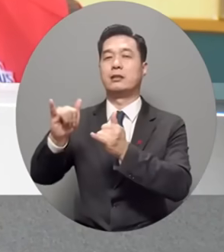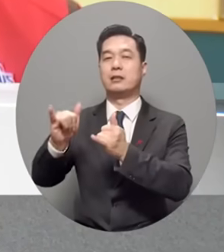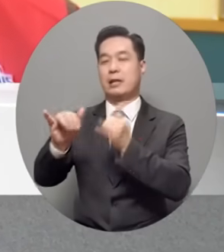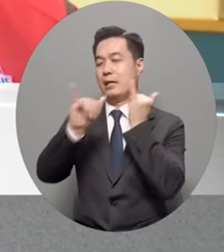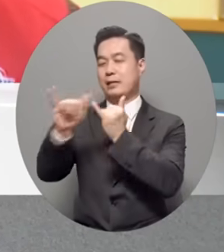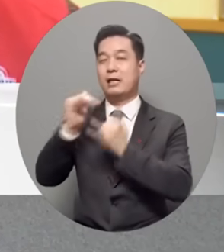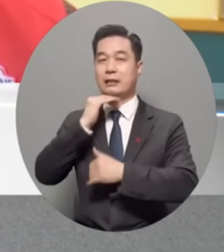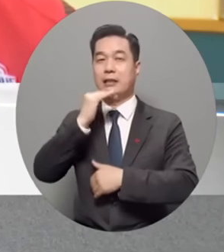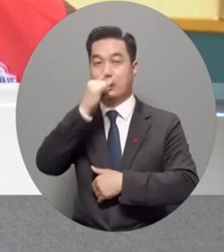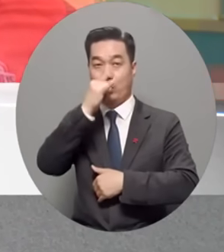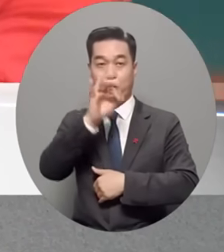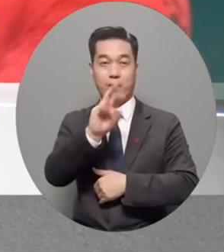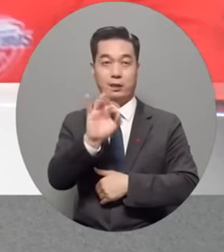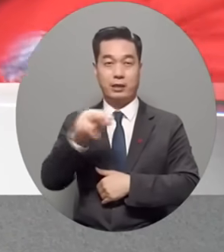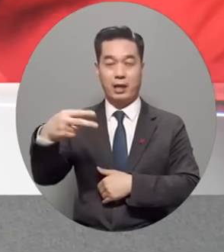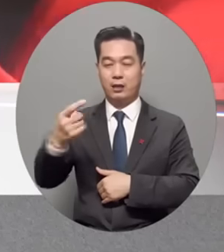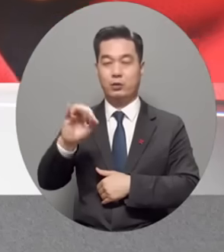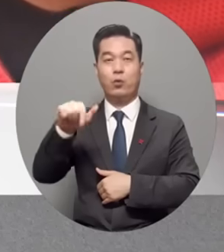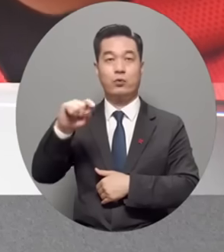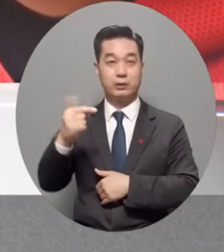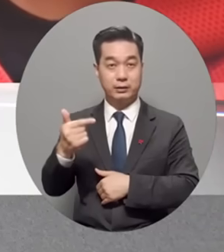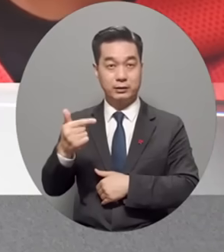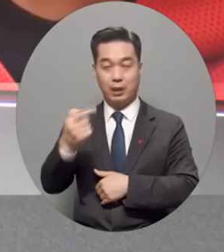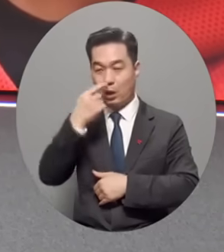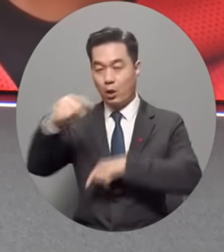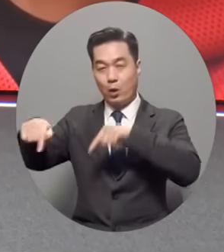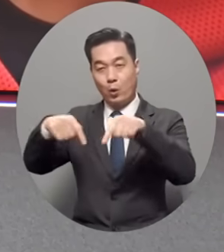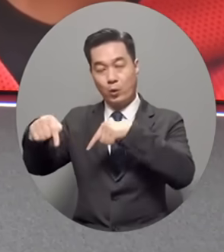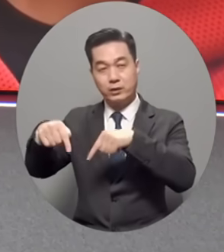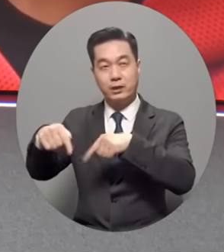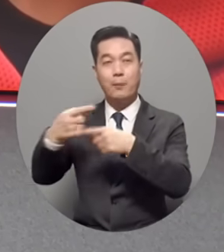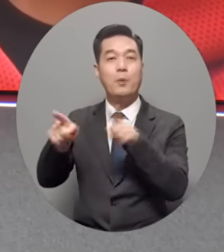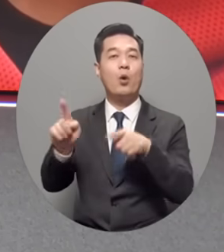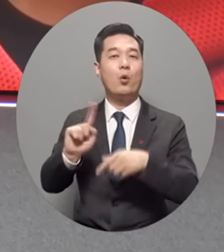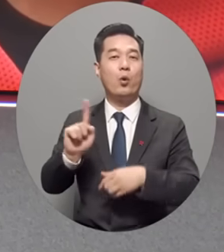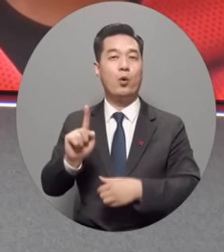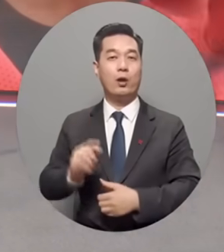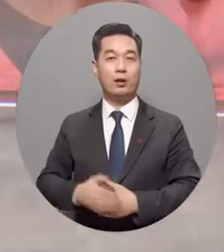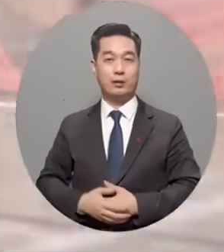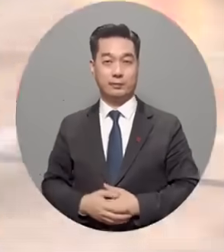레전드 양동근 코치의 평가는 어땠을까요? 김수근 기자입니다.